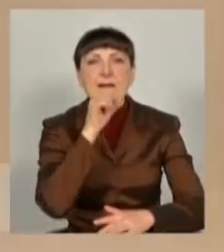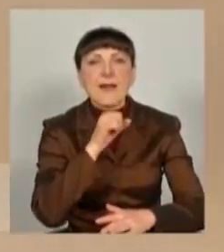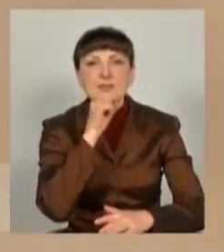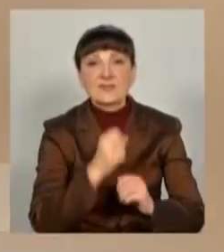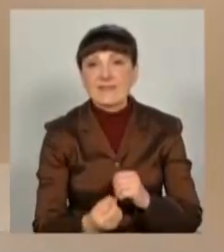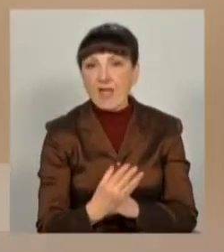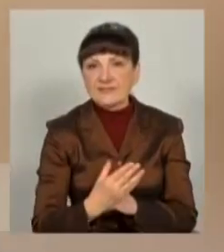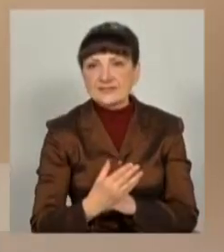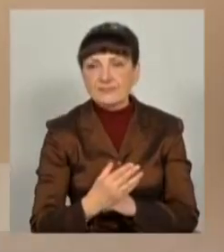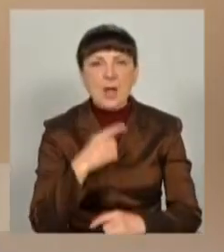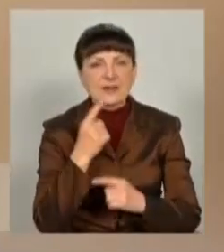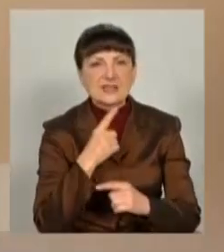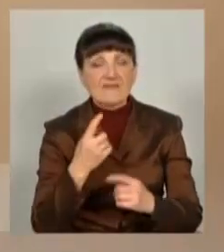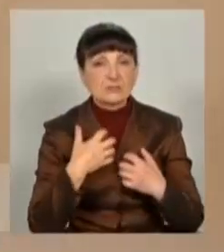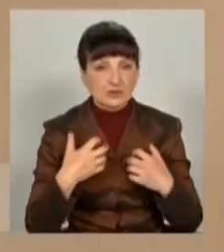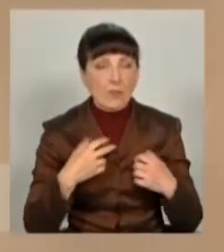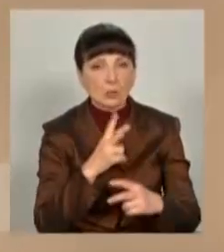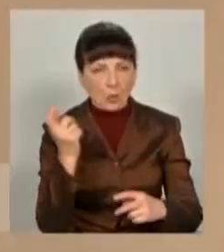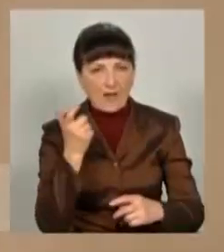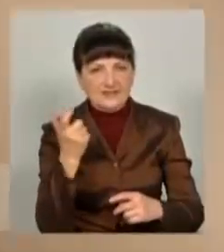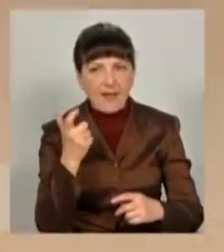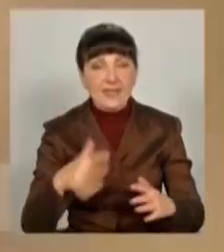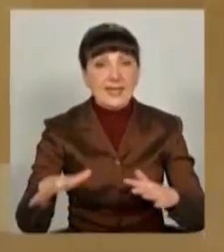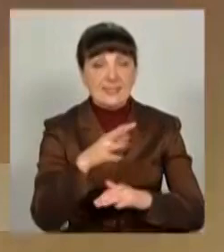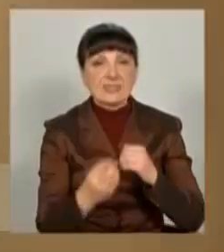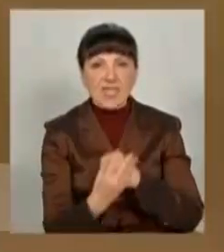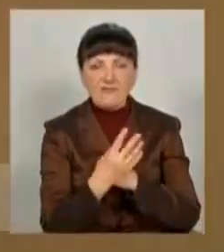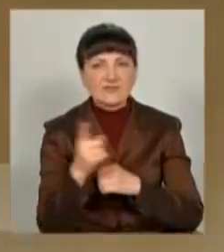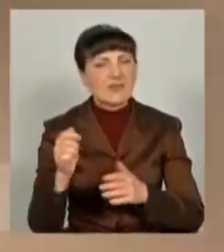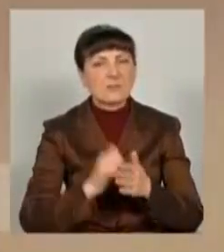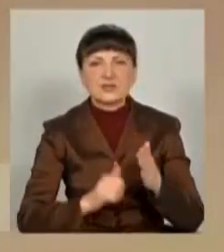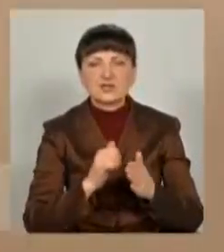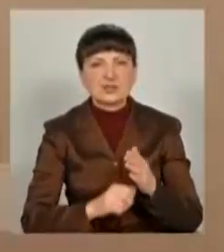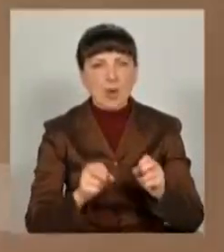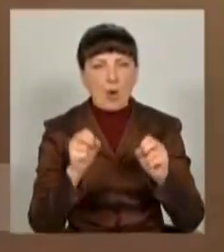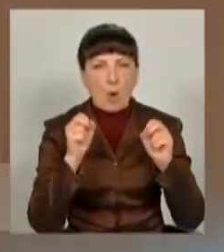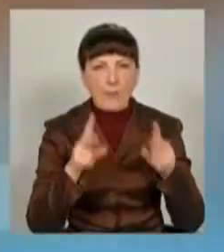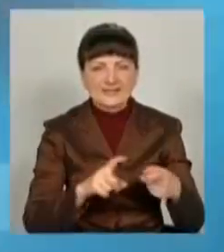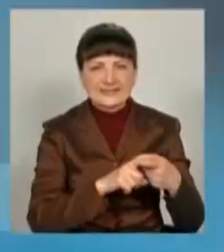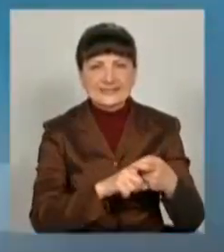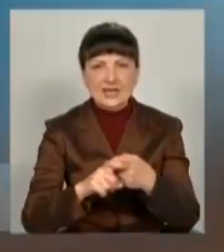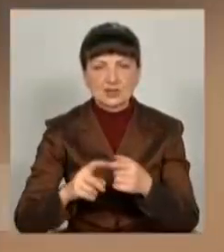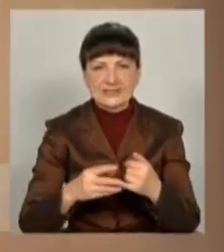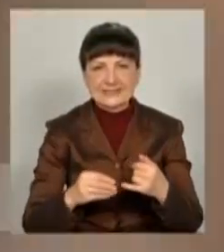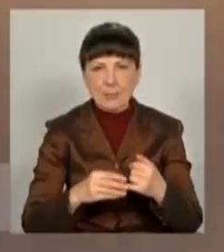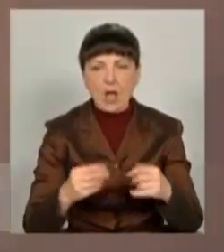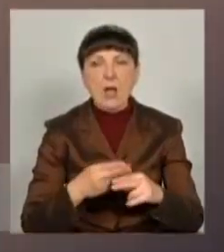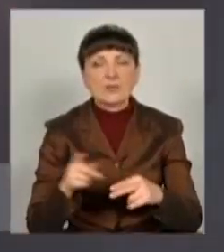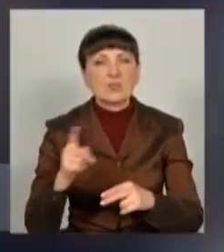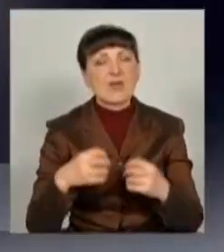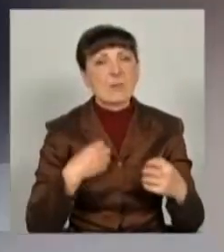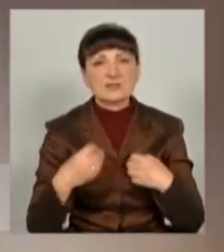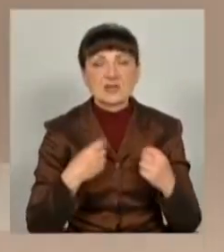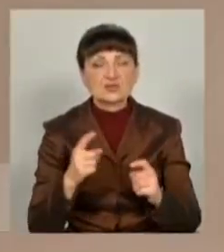черное золото по словам скотоводов необработанная нефть может стать причиной радиационного заражения почвы поэтому они